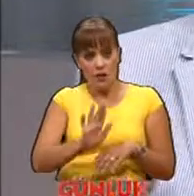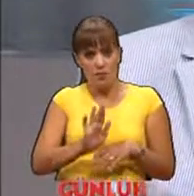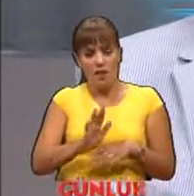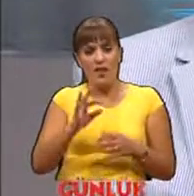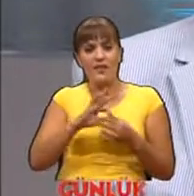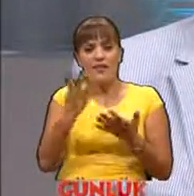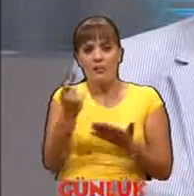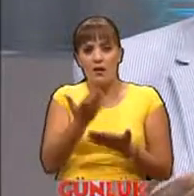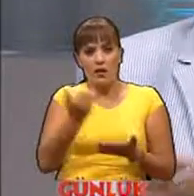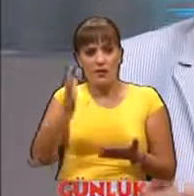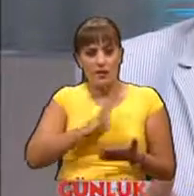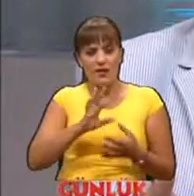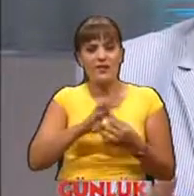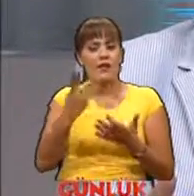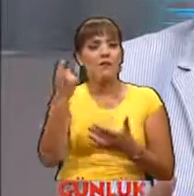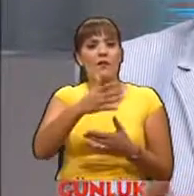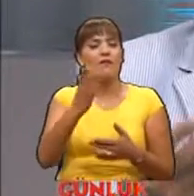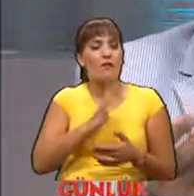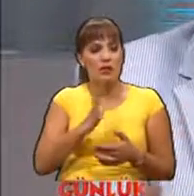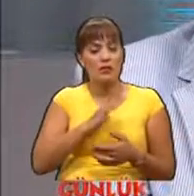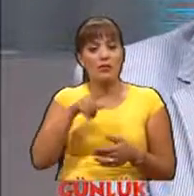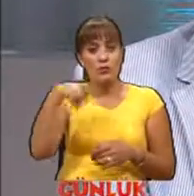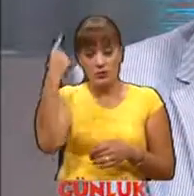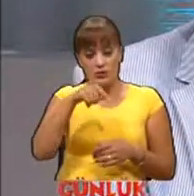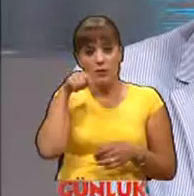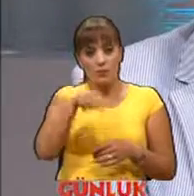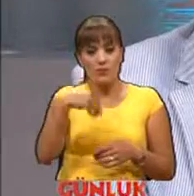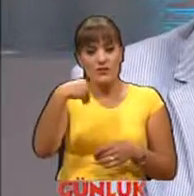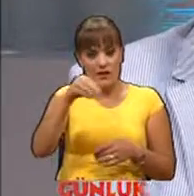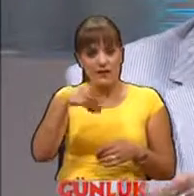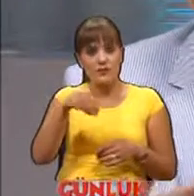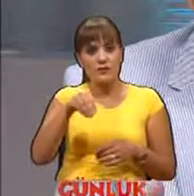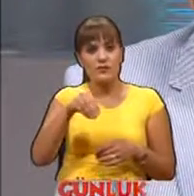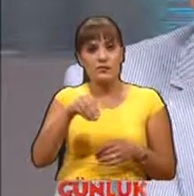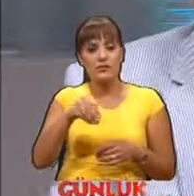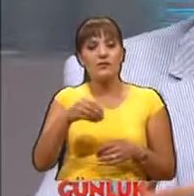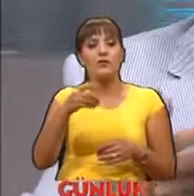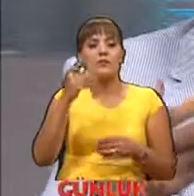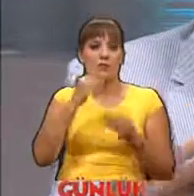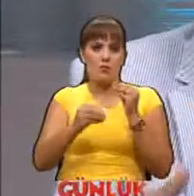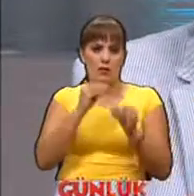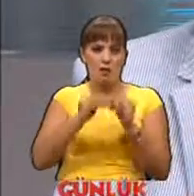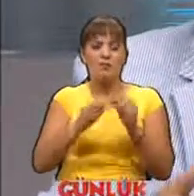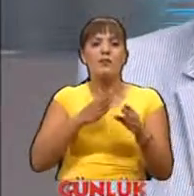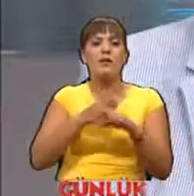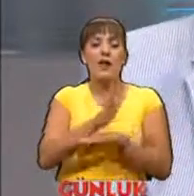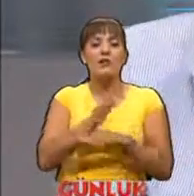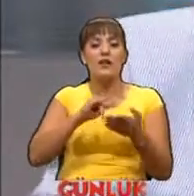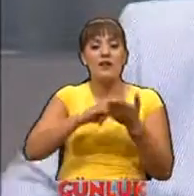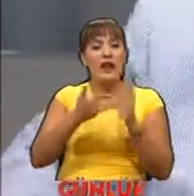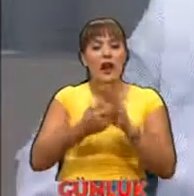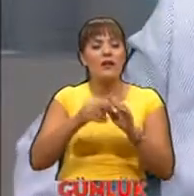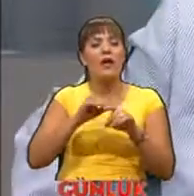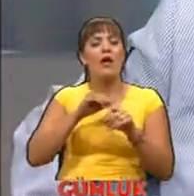ama ne bedel alan var ne bedel ödeyen var. Bu nedenle bu satış muazzalıdır. Gerçek irade